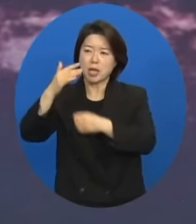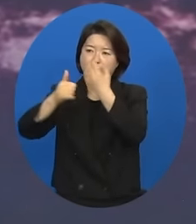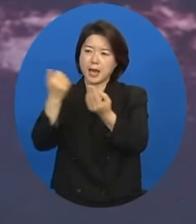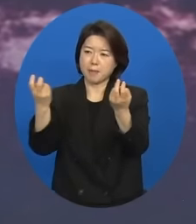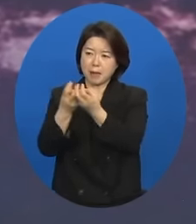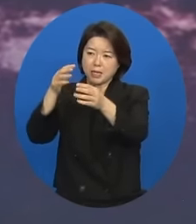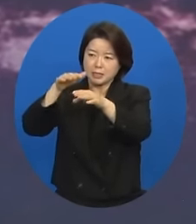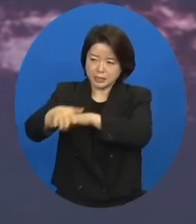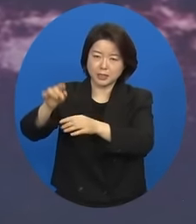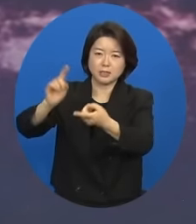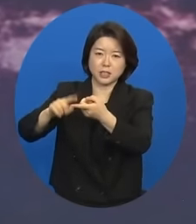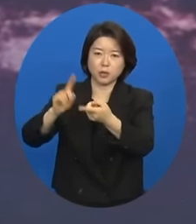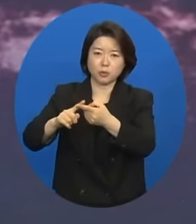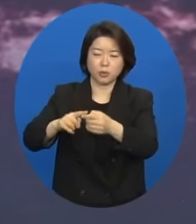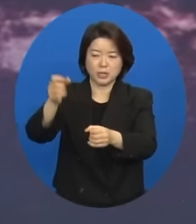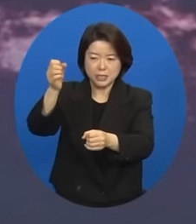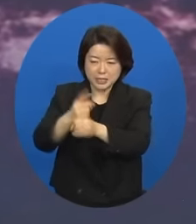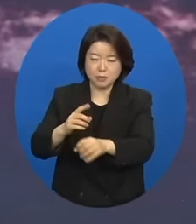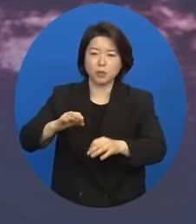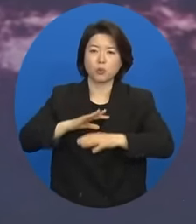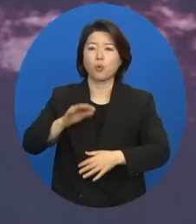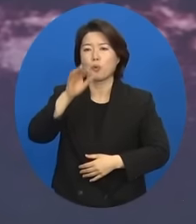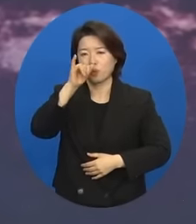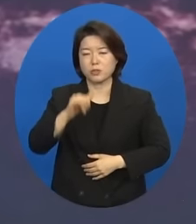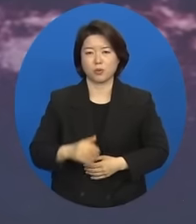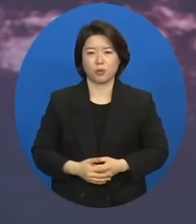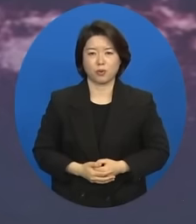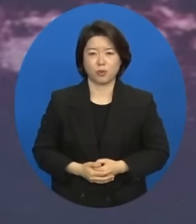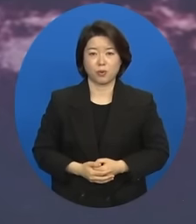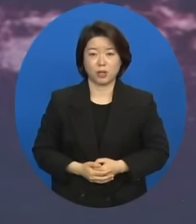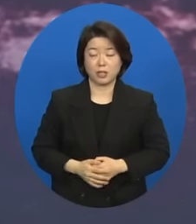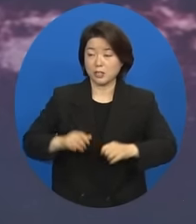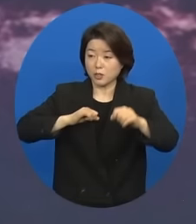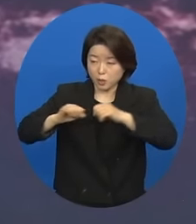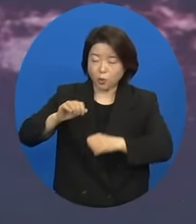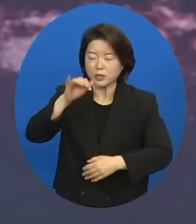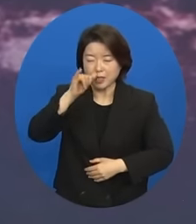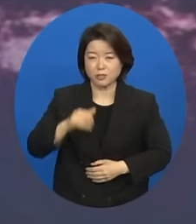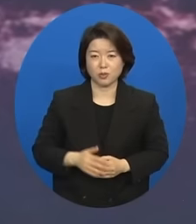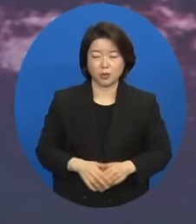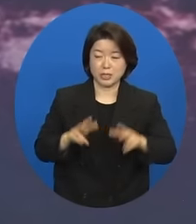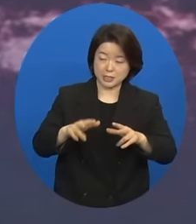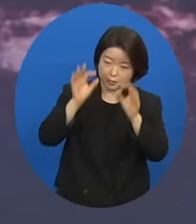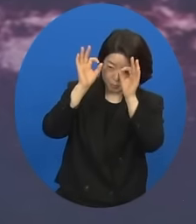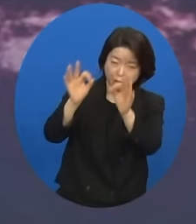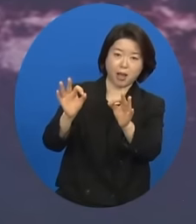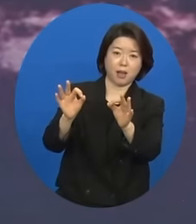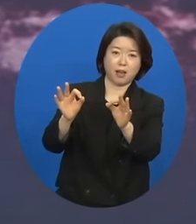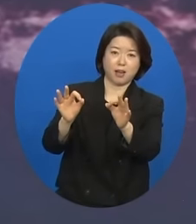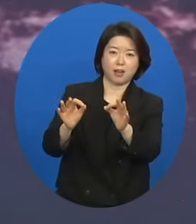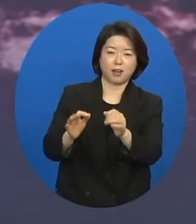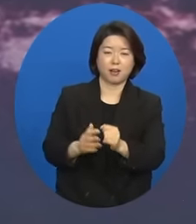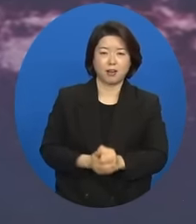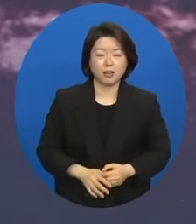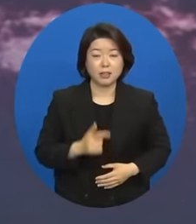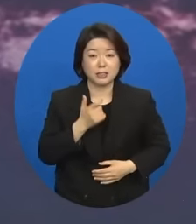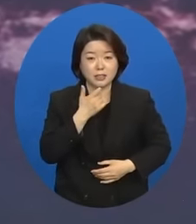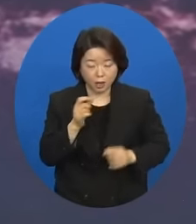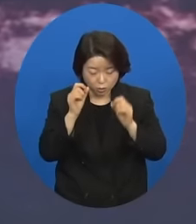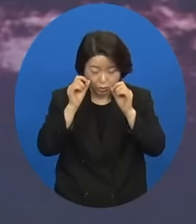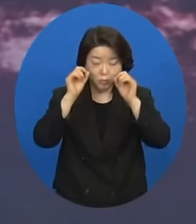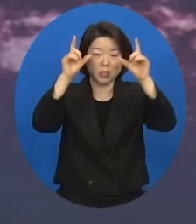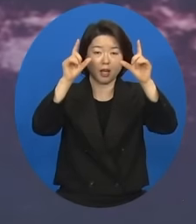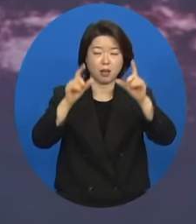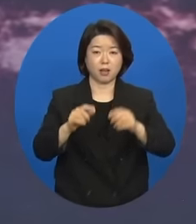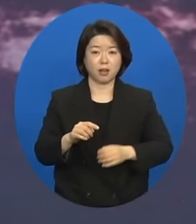이미 놀랍게 역사하고 있다라는 것이죠 그거를 지금 보고 있는 거예요 그래서 야곱이 잠에서 깨죠이